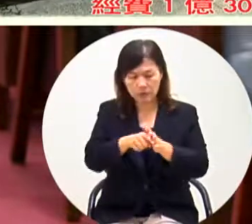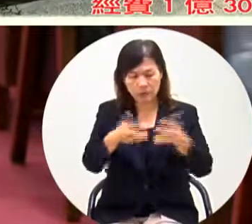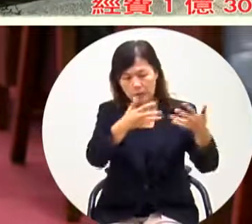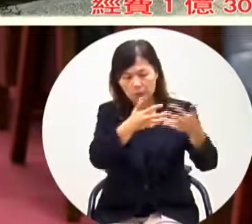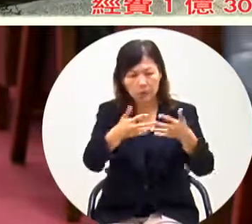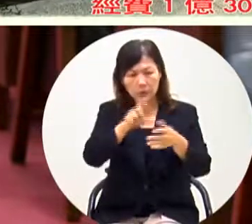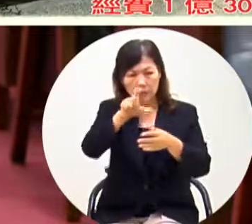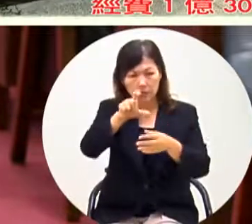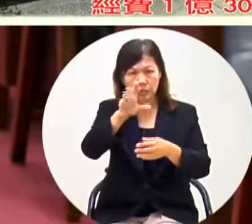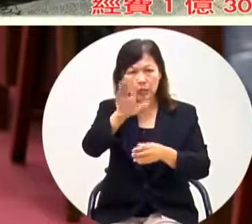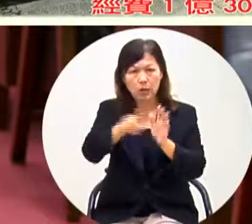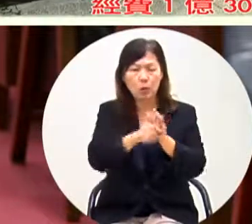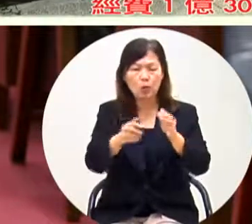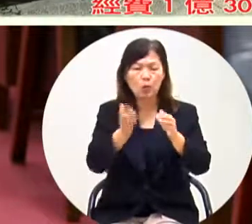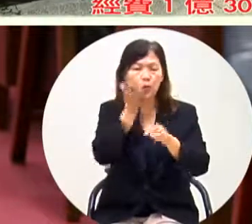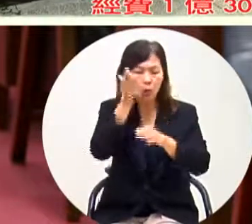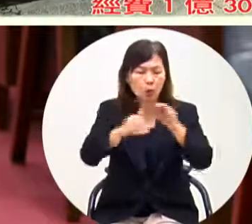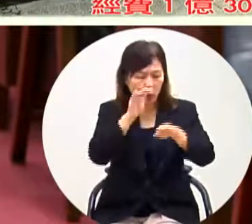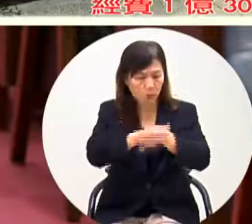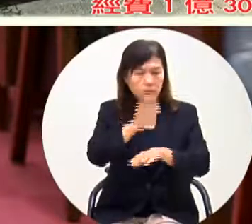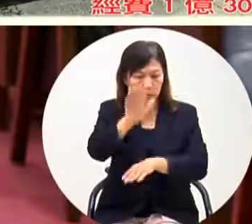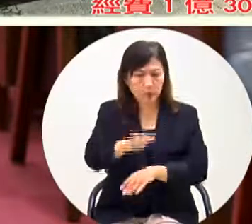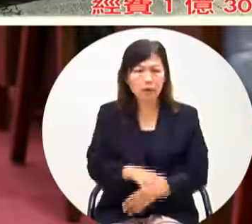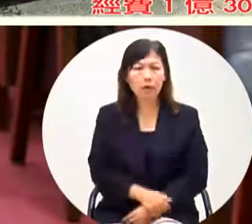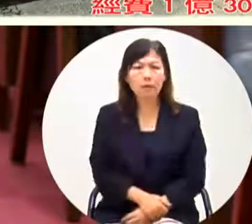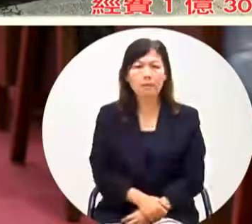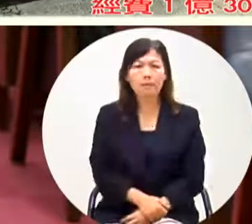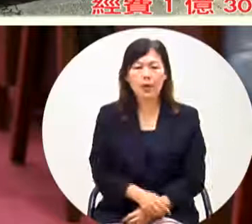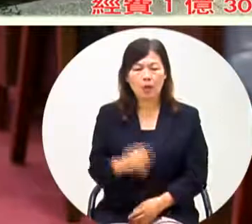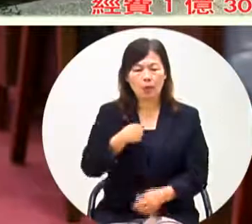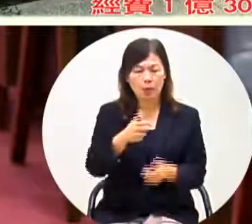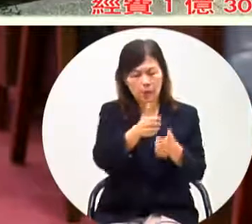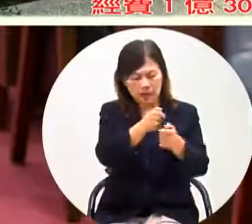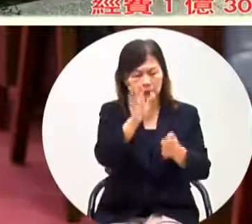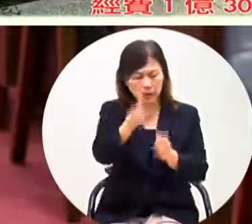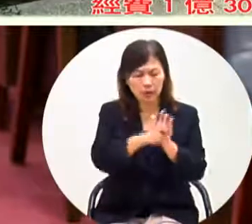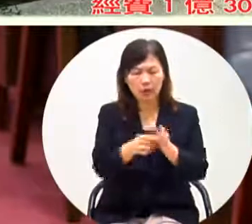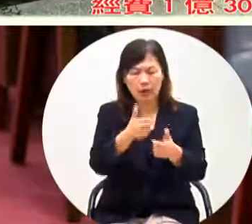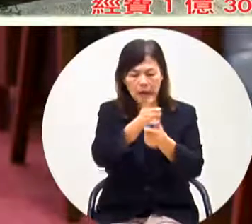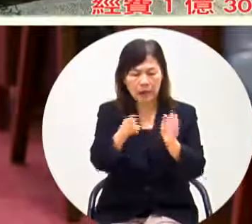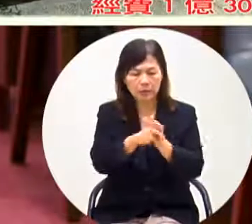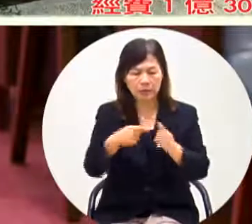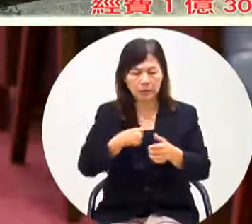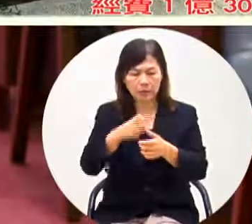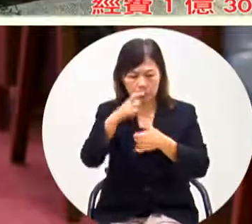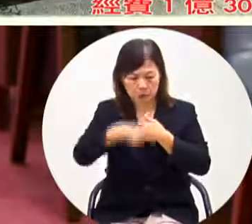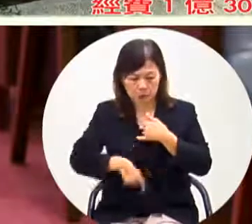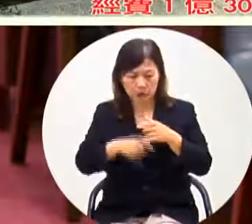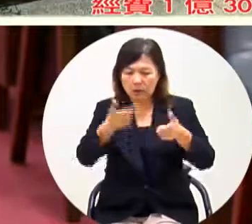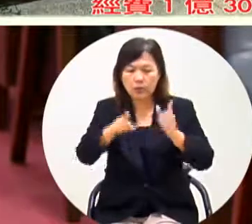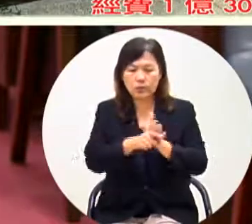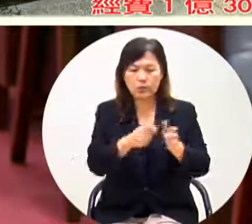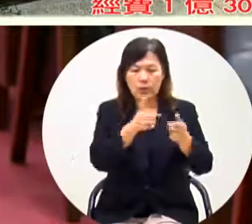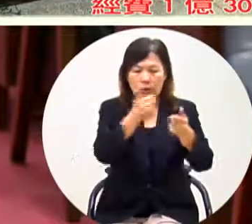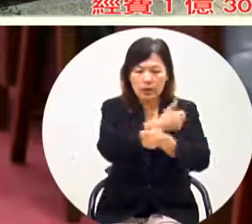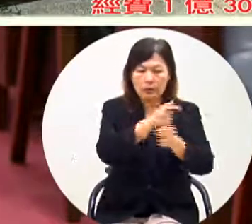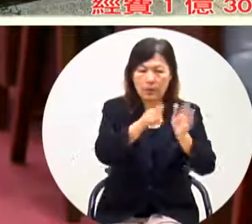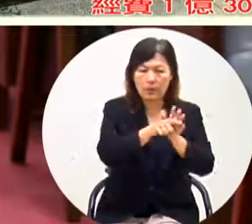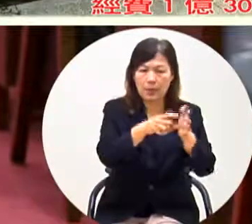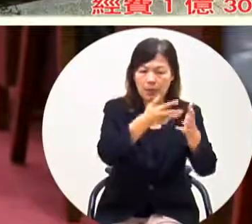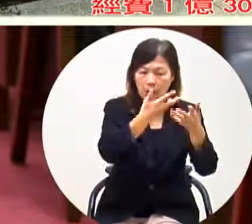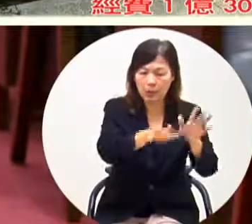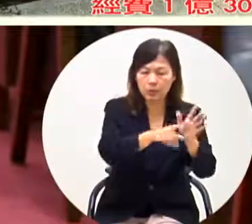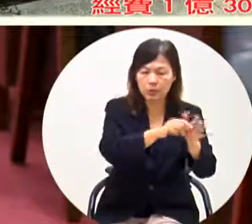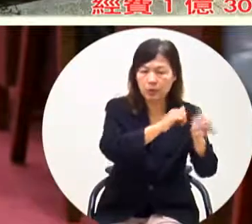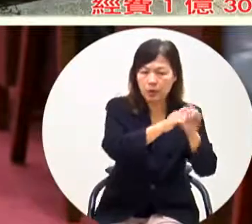本席非常的感激。但是我感激不是代表我个人，是代表很多 千千万万使用的民众，我是